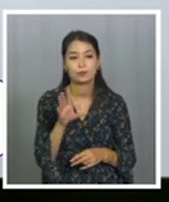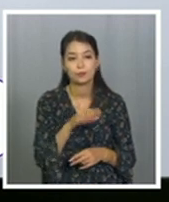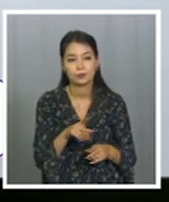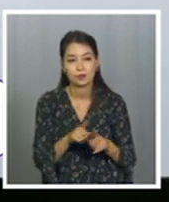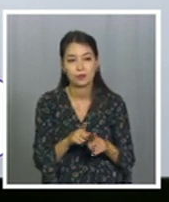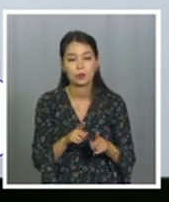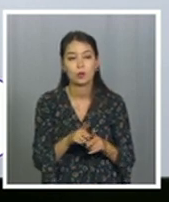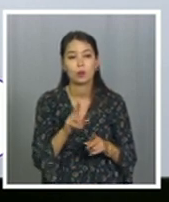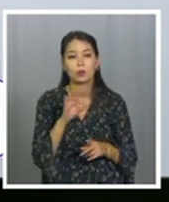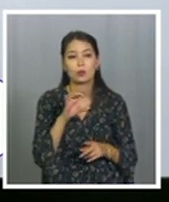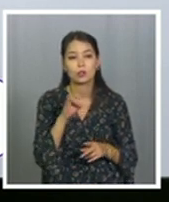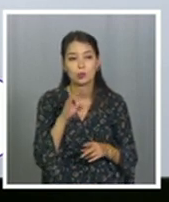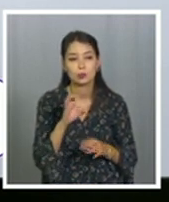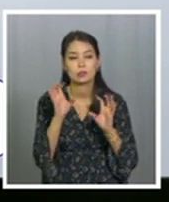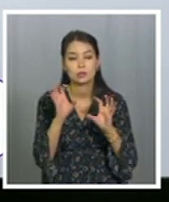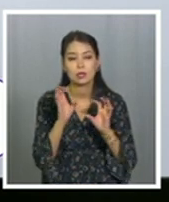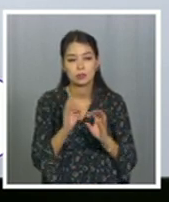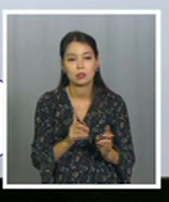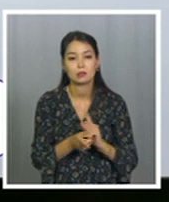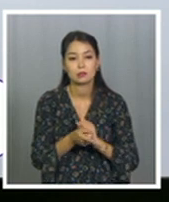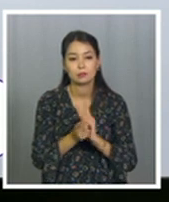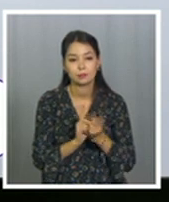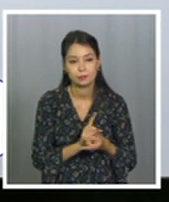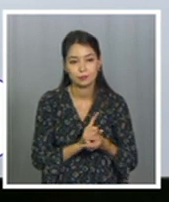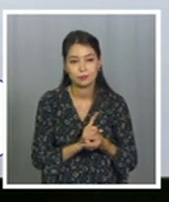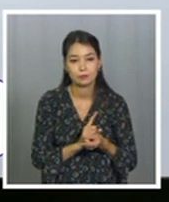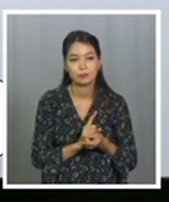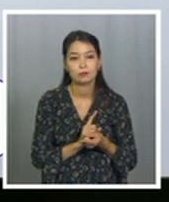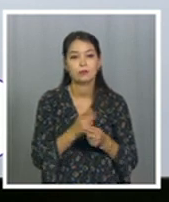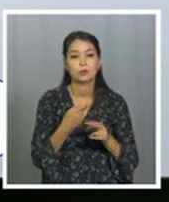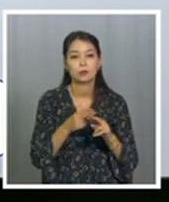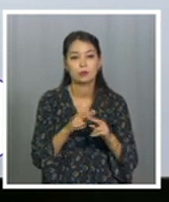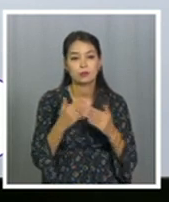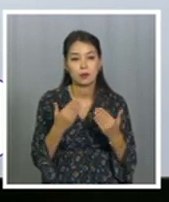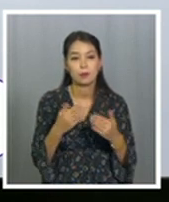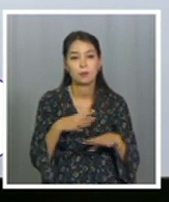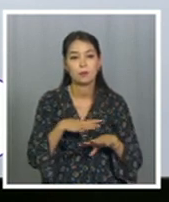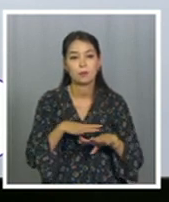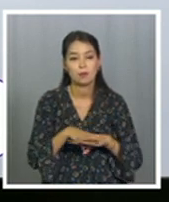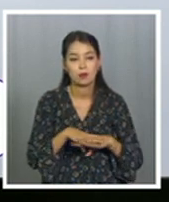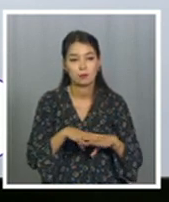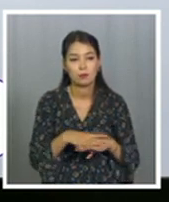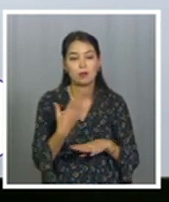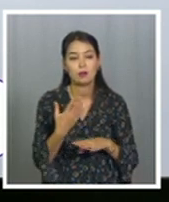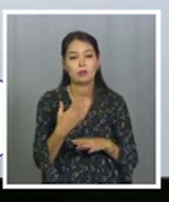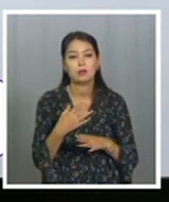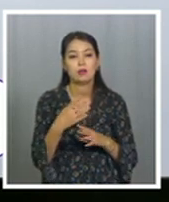заңына бағынатындай түрге келтірейік. Ол үшін математикадағы келтіру формуласын